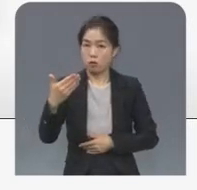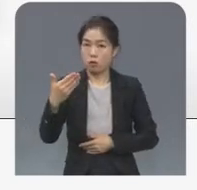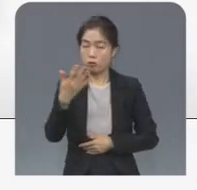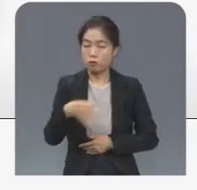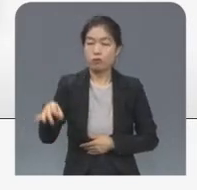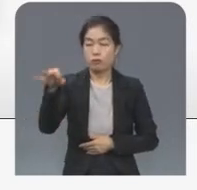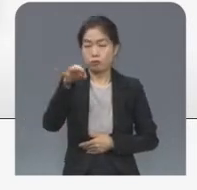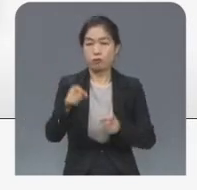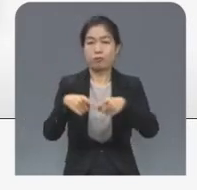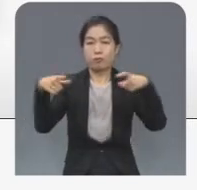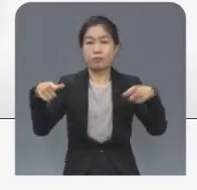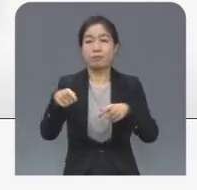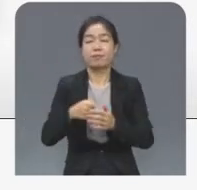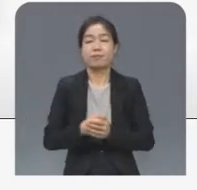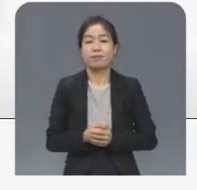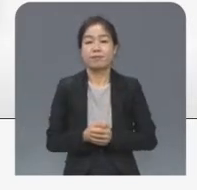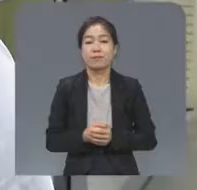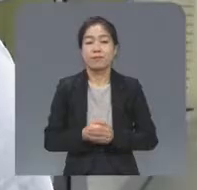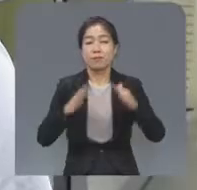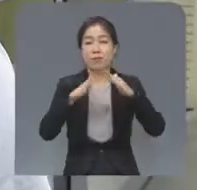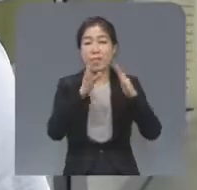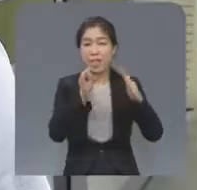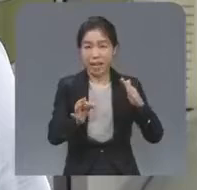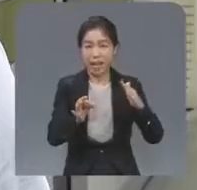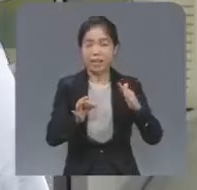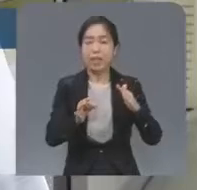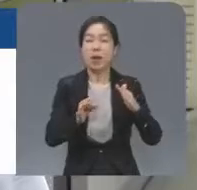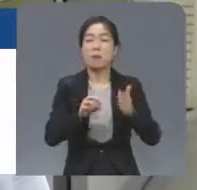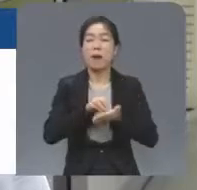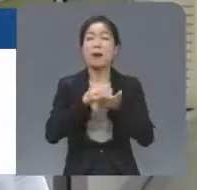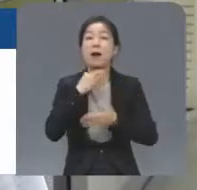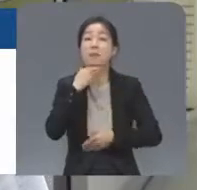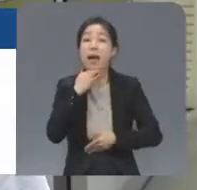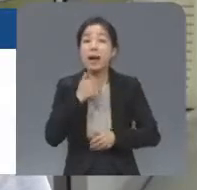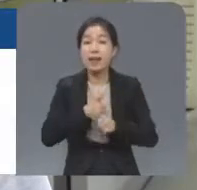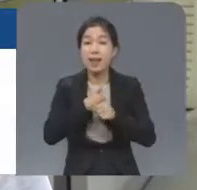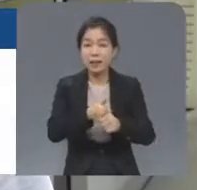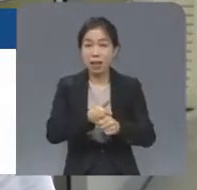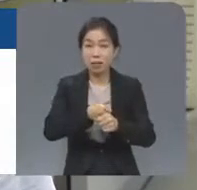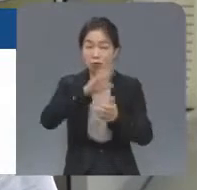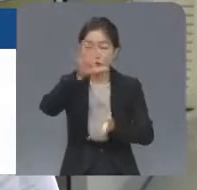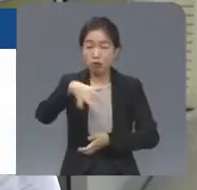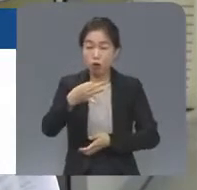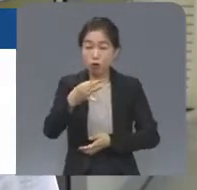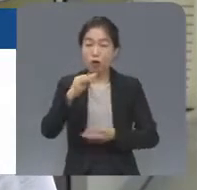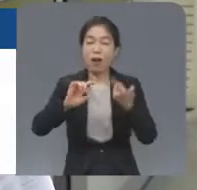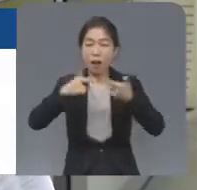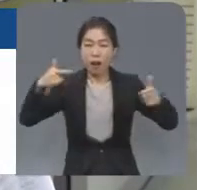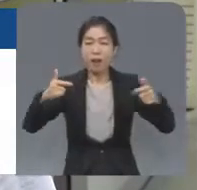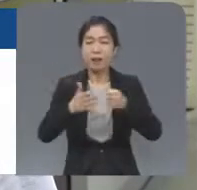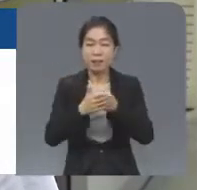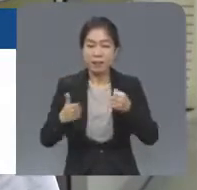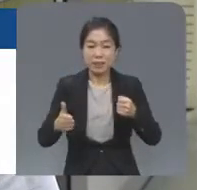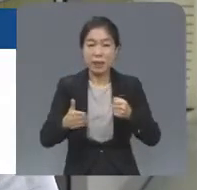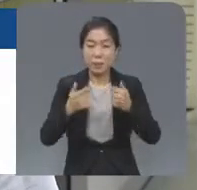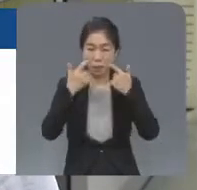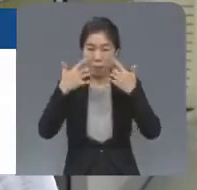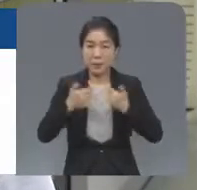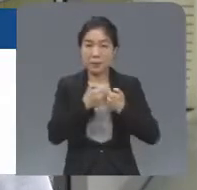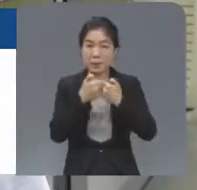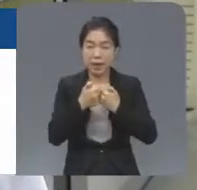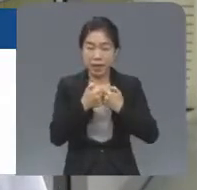크게 늘었습니다. 주택가격과 가입 연령에 따라서 수령액에 큰 차이가 나기 때문에 정확한 상담을